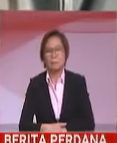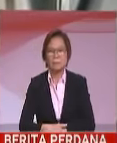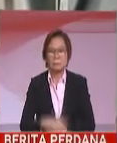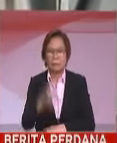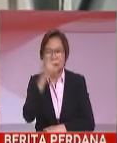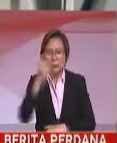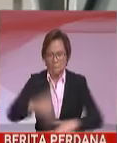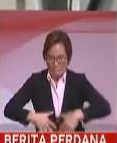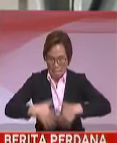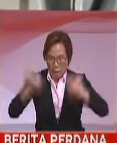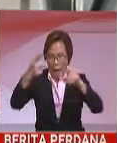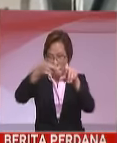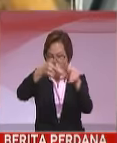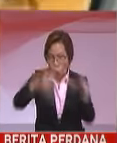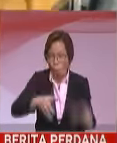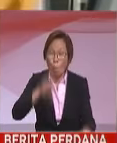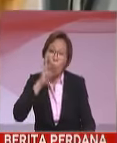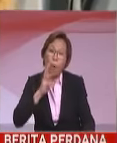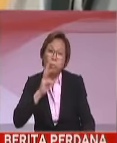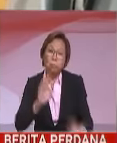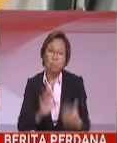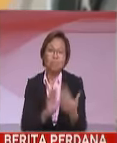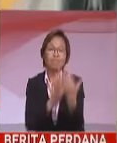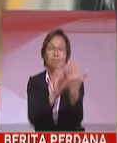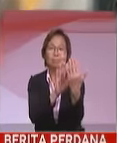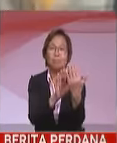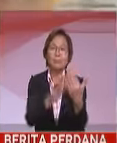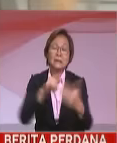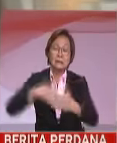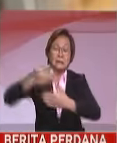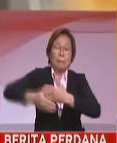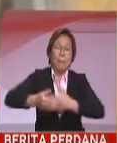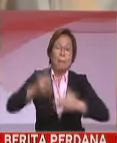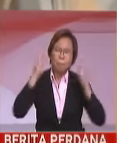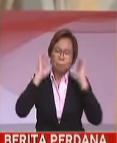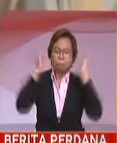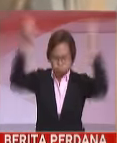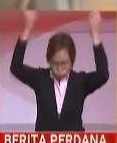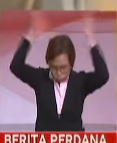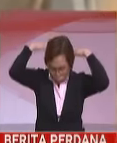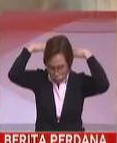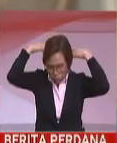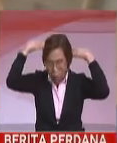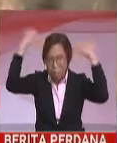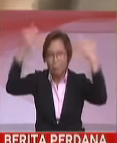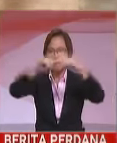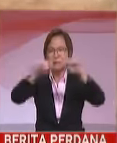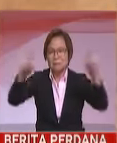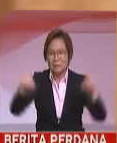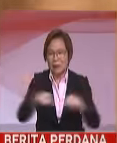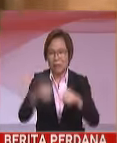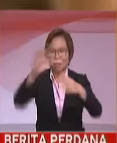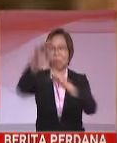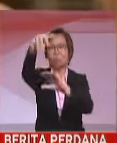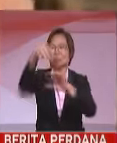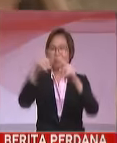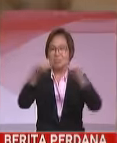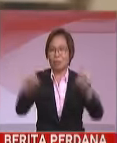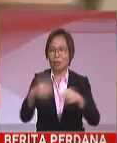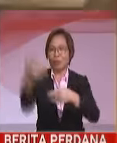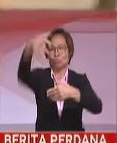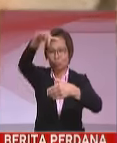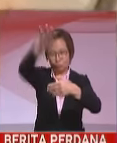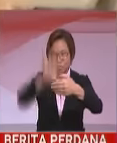Gara-gara berang, penumpang wanita di hadapan melepaskan rambut dan menutupi skrin televisyen pada tempat duduk. Individu